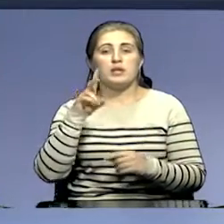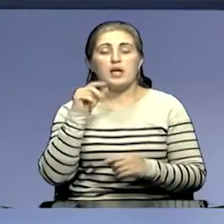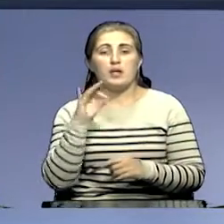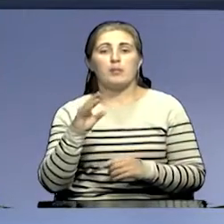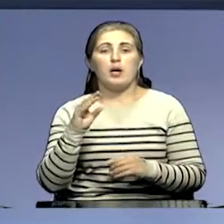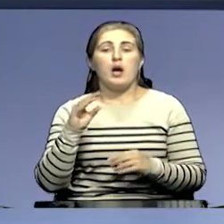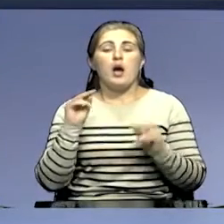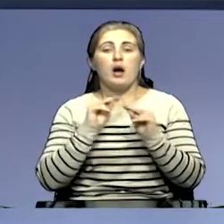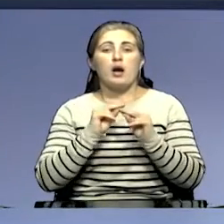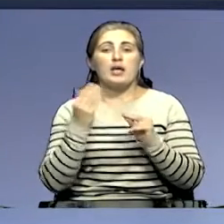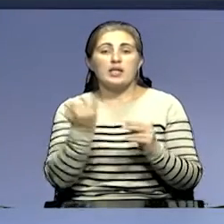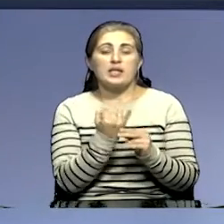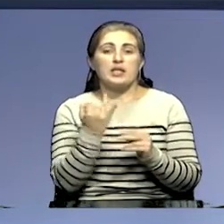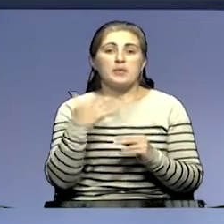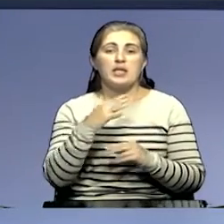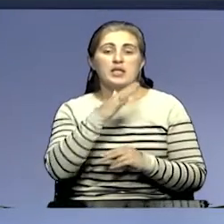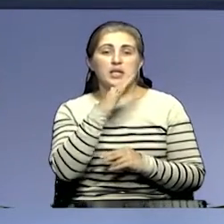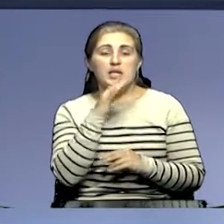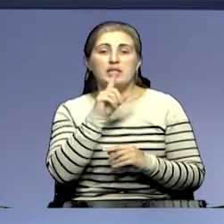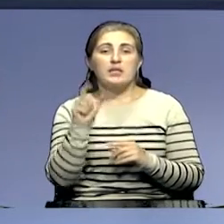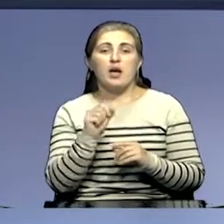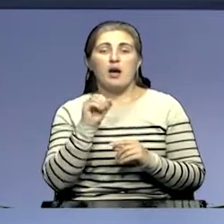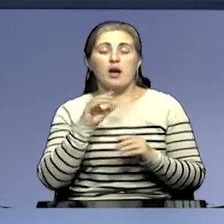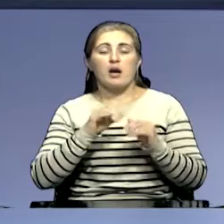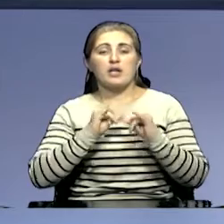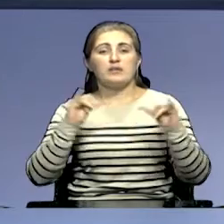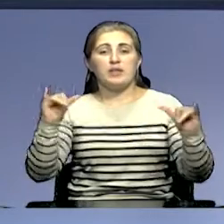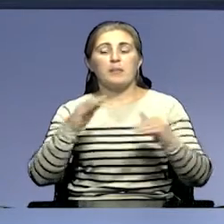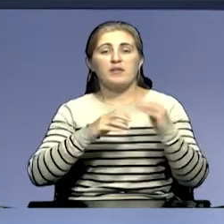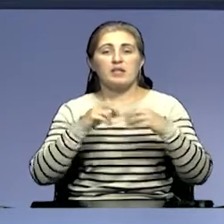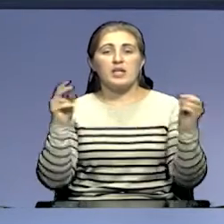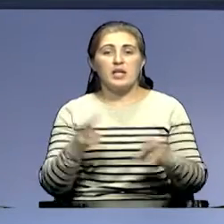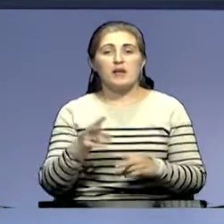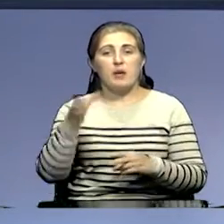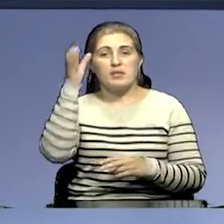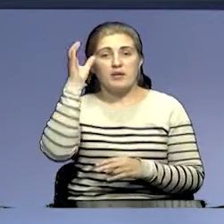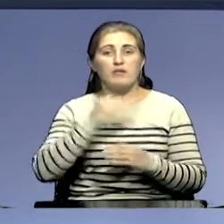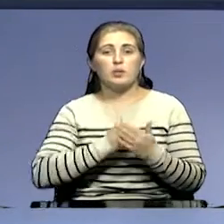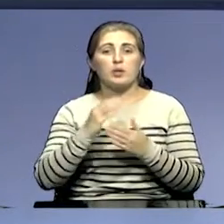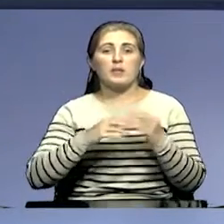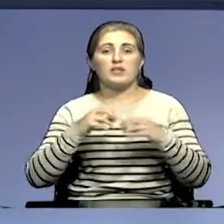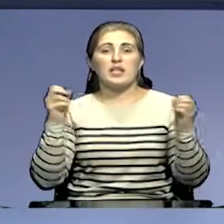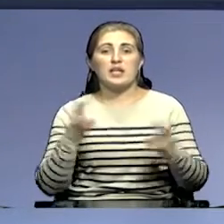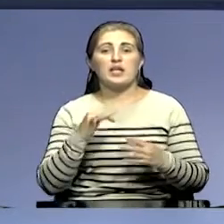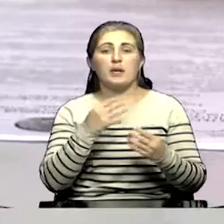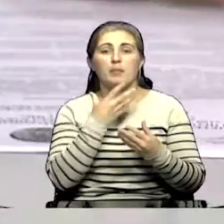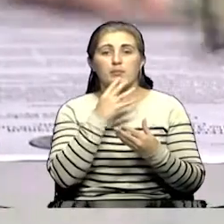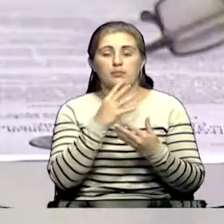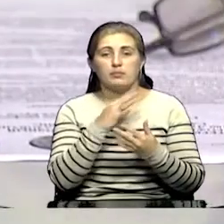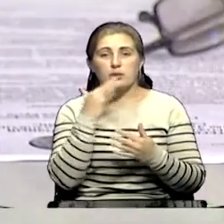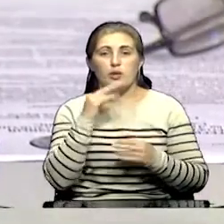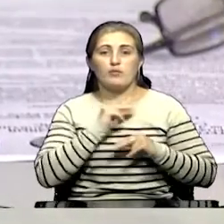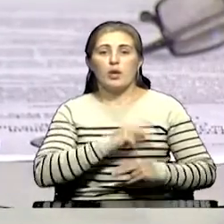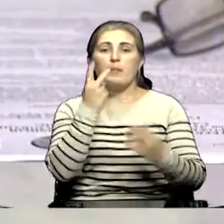75 лет профтехобразования россии захват развития профессионального образования высокий профессионализм и плодотворный труд покажите нашим зрителям